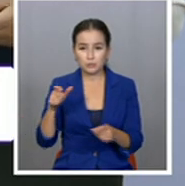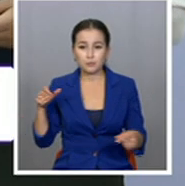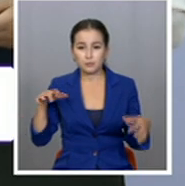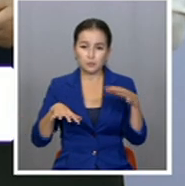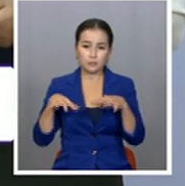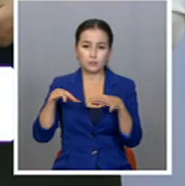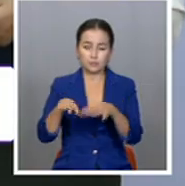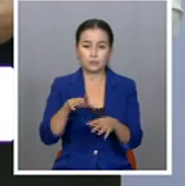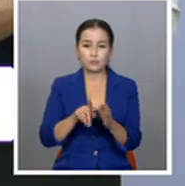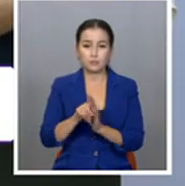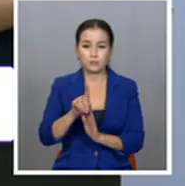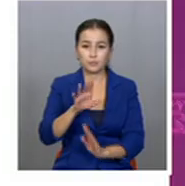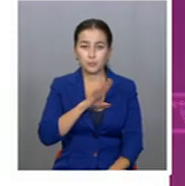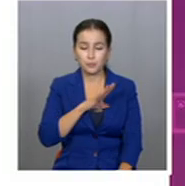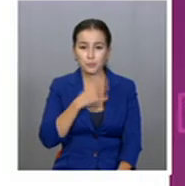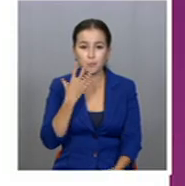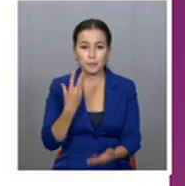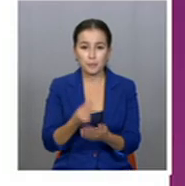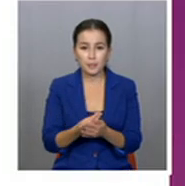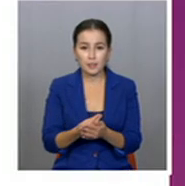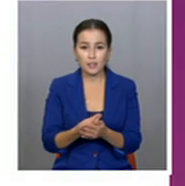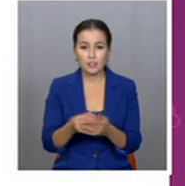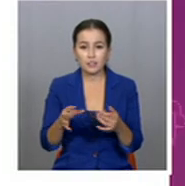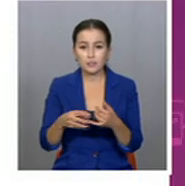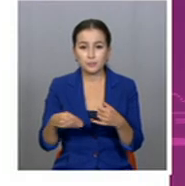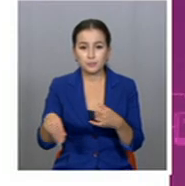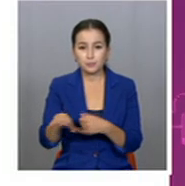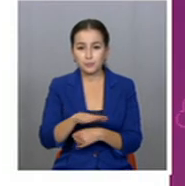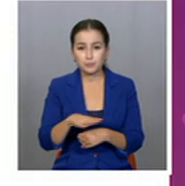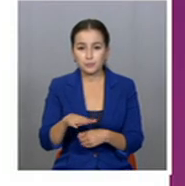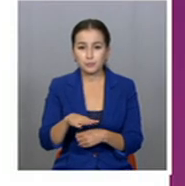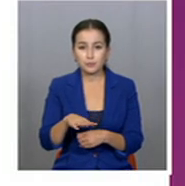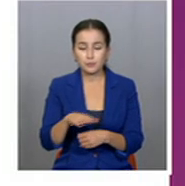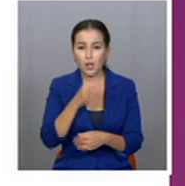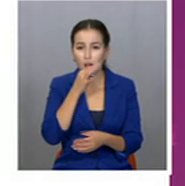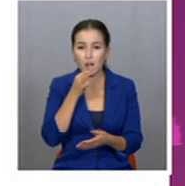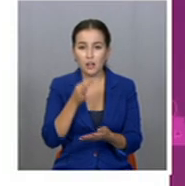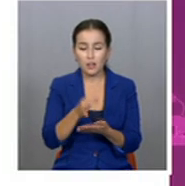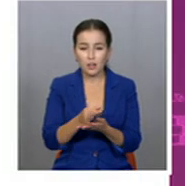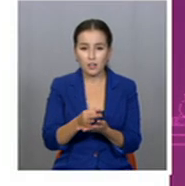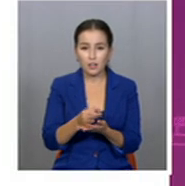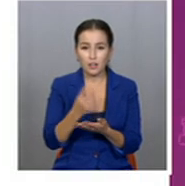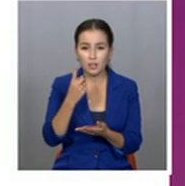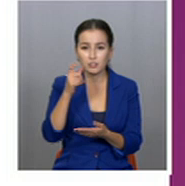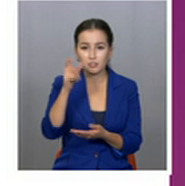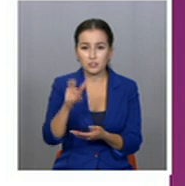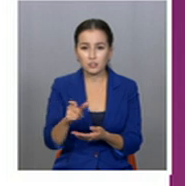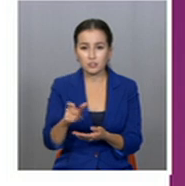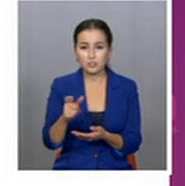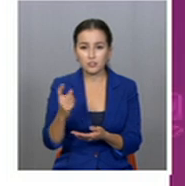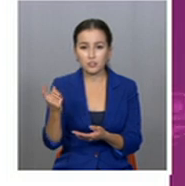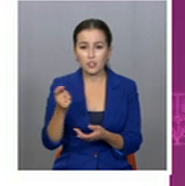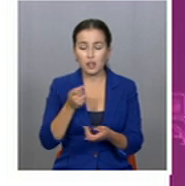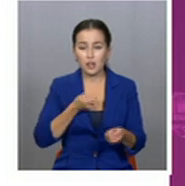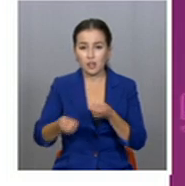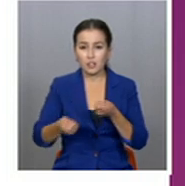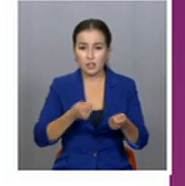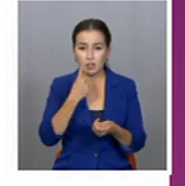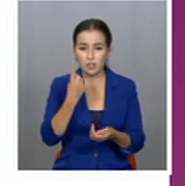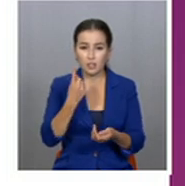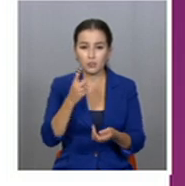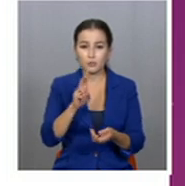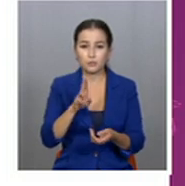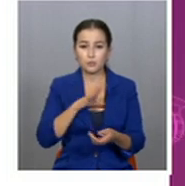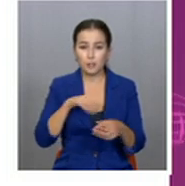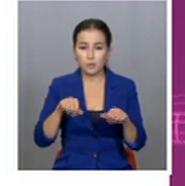Қауымның аса маңызды белгілері жерге қауымдық меншік, қауым мүшелерінің ғана қауымдық жерге бағуға